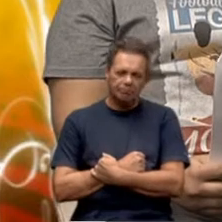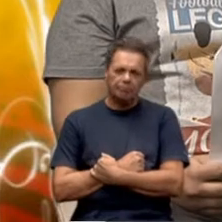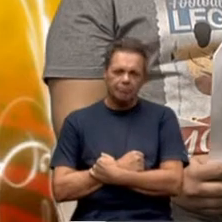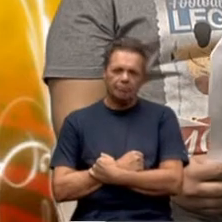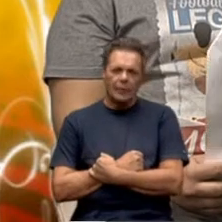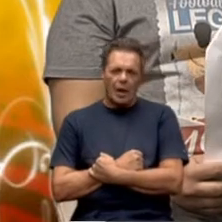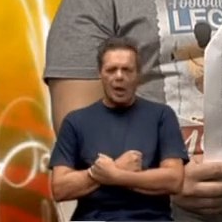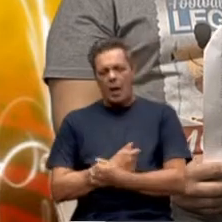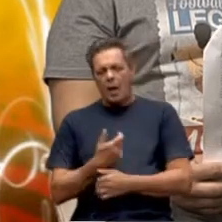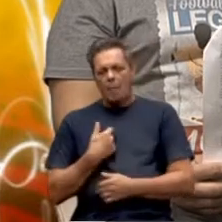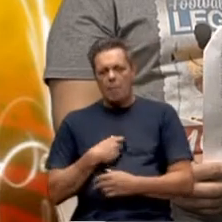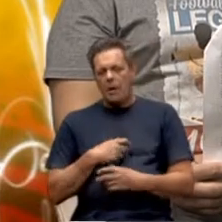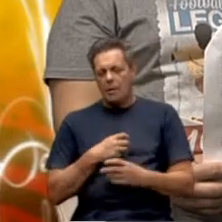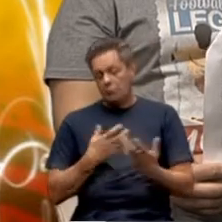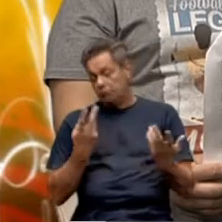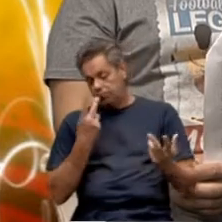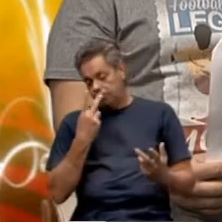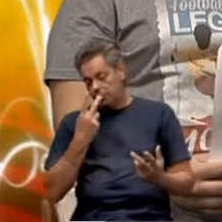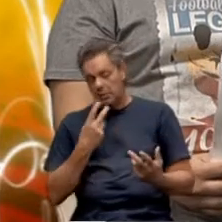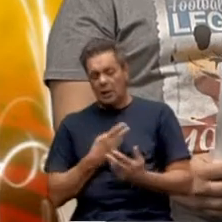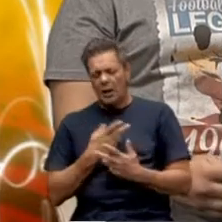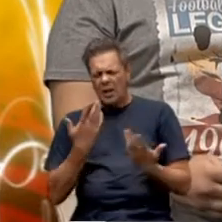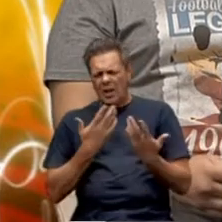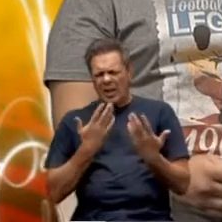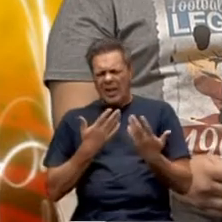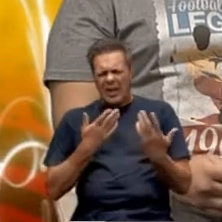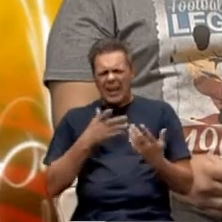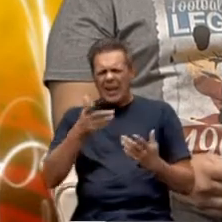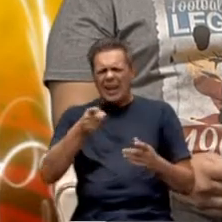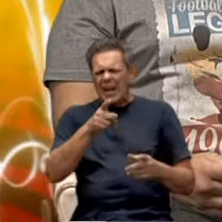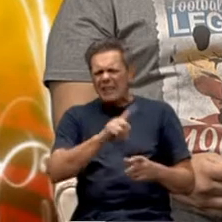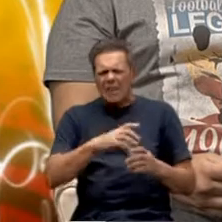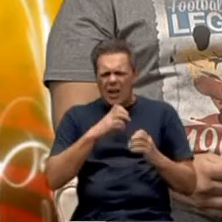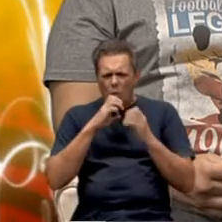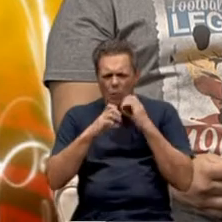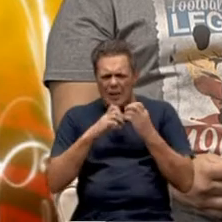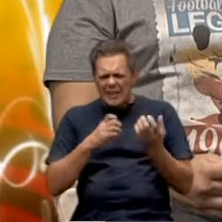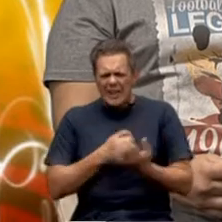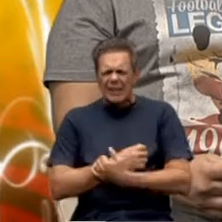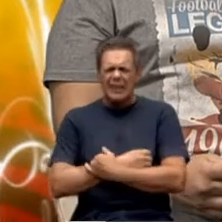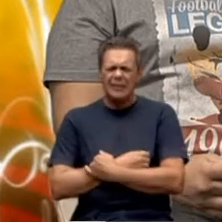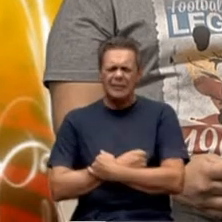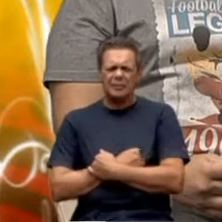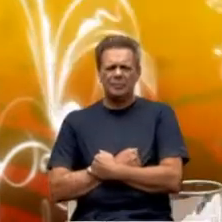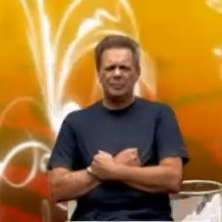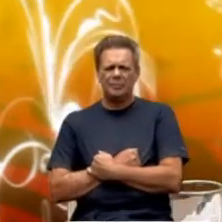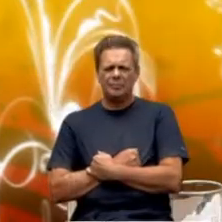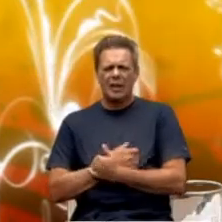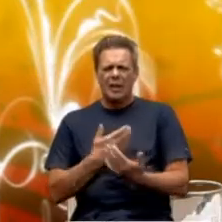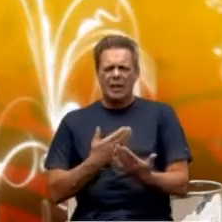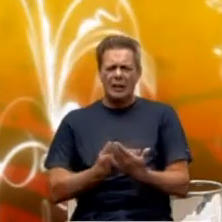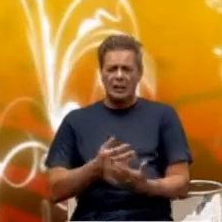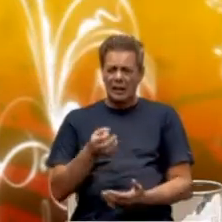počnete. Naravno, da. Da, točno. A da li kad komunicirate sa, tamo kad ste komunicirali, da li